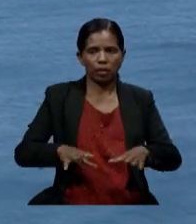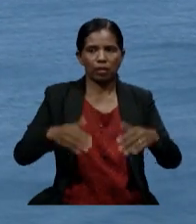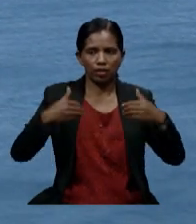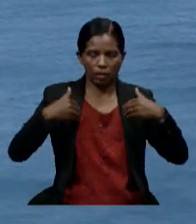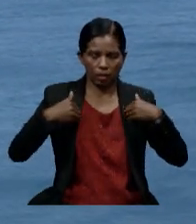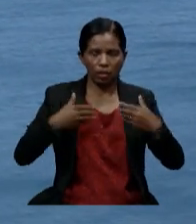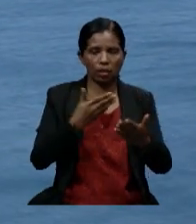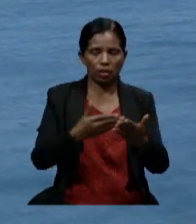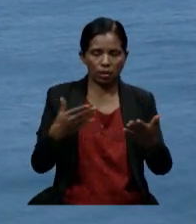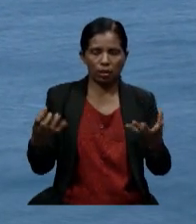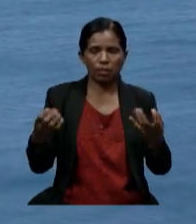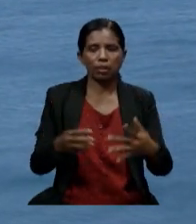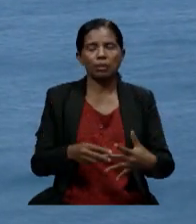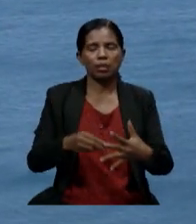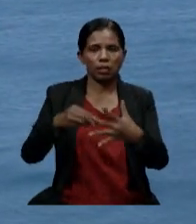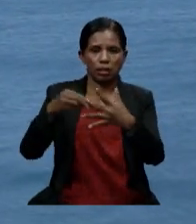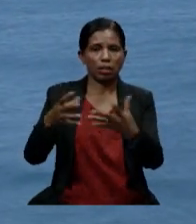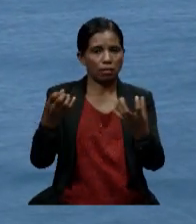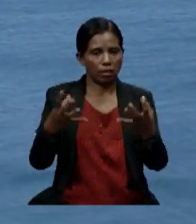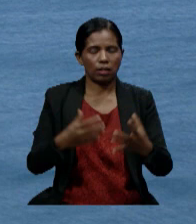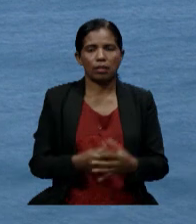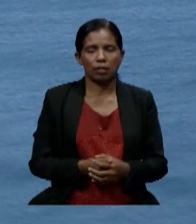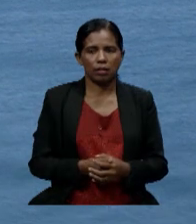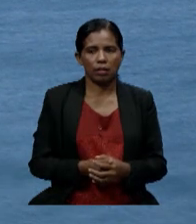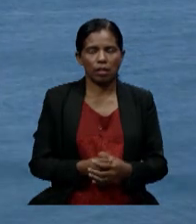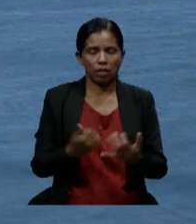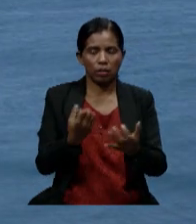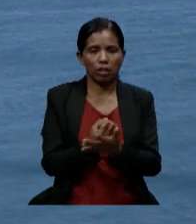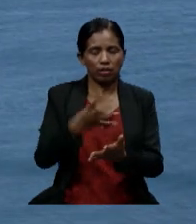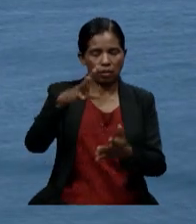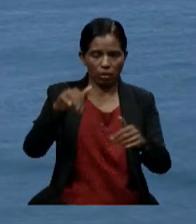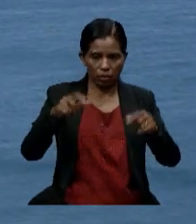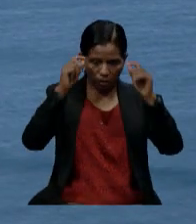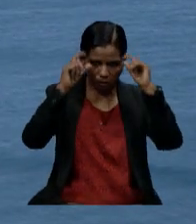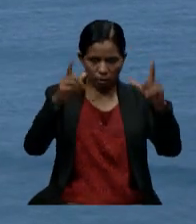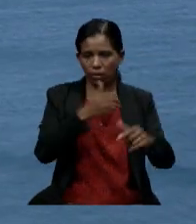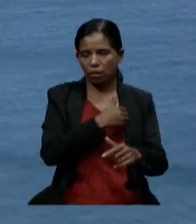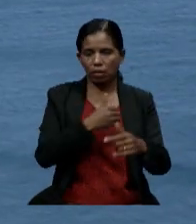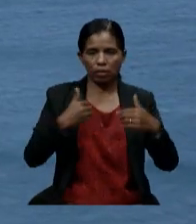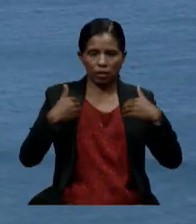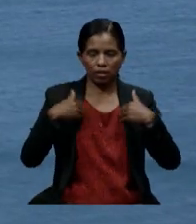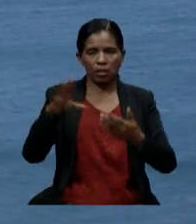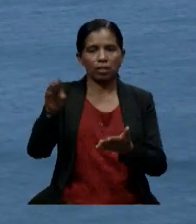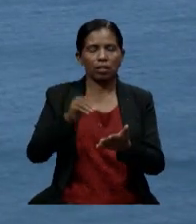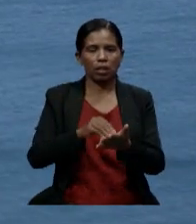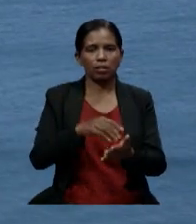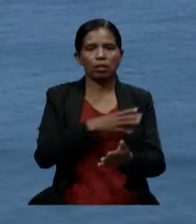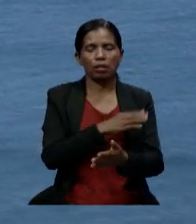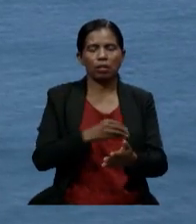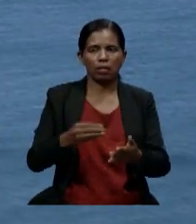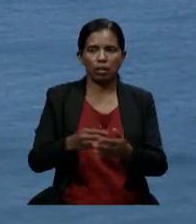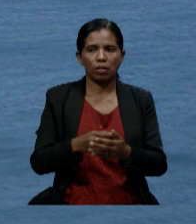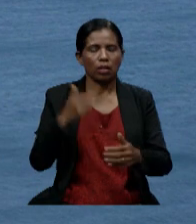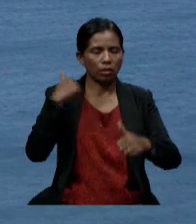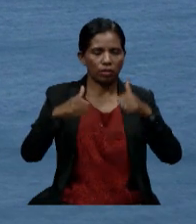spezies uniku ia mundu helaba. Rikeza ne beda daun ni Timor Leste iha sidak optima no hetang amiasa global ho